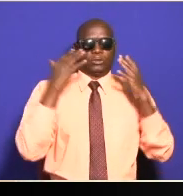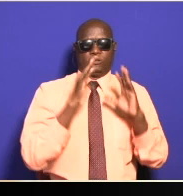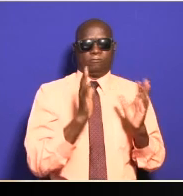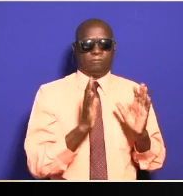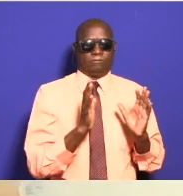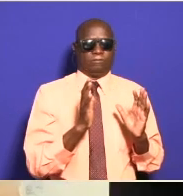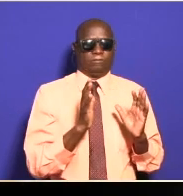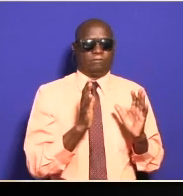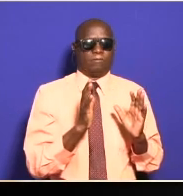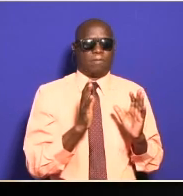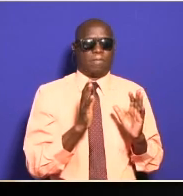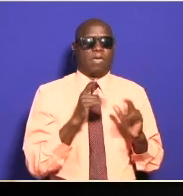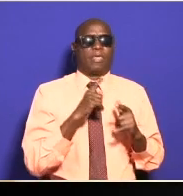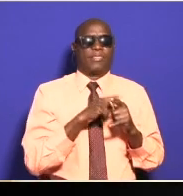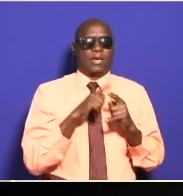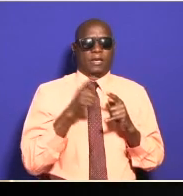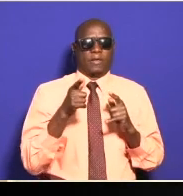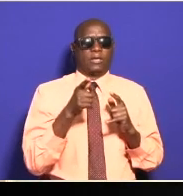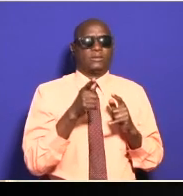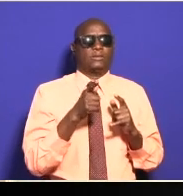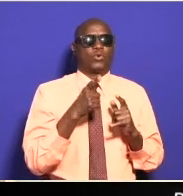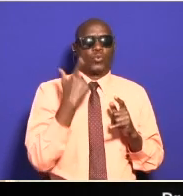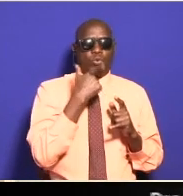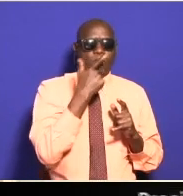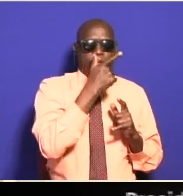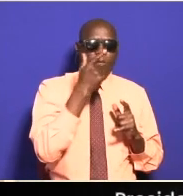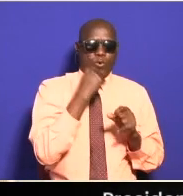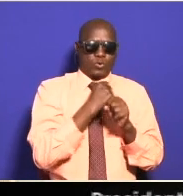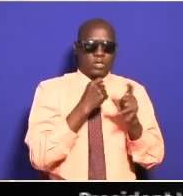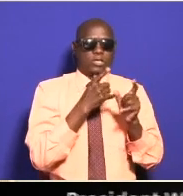ili tuweze kuwanaza wale ambao pengine wanaweza kuwa wamehusika.